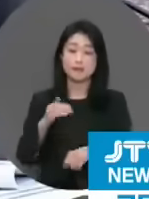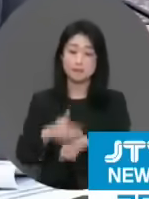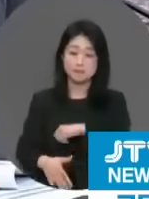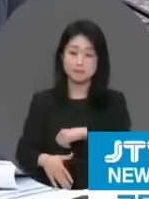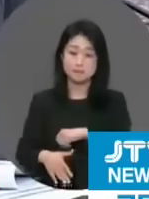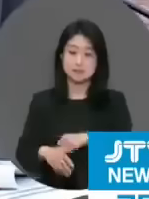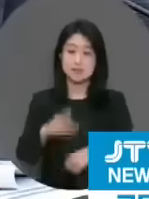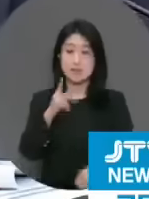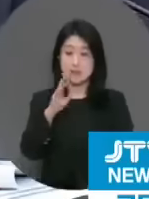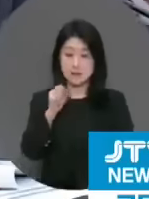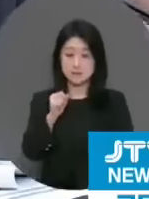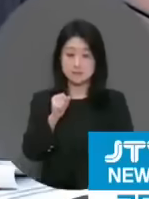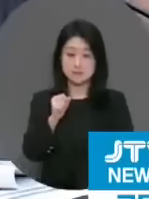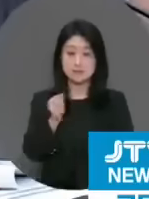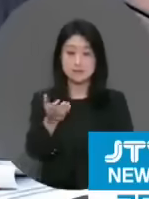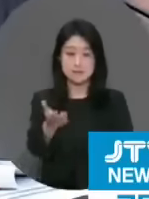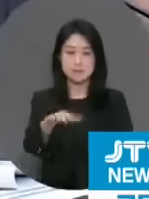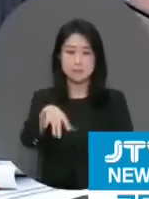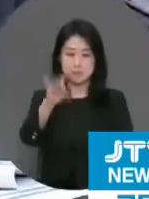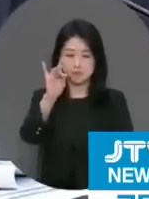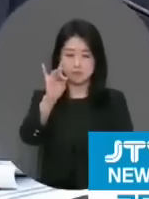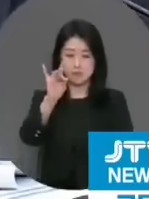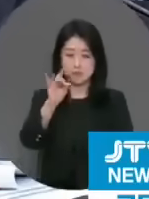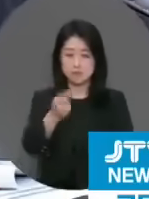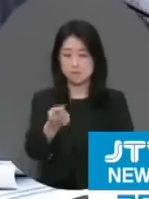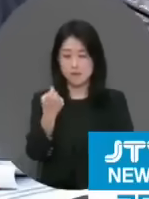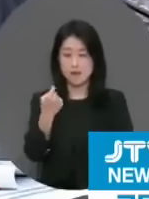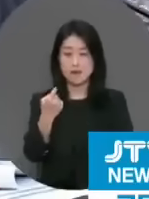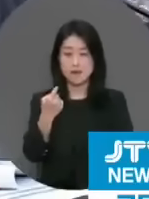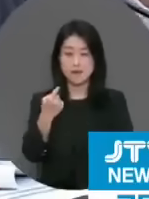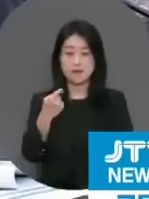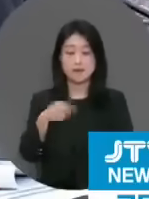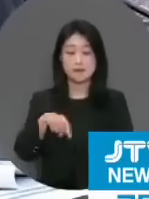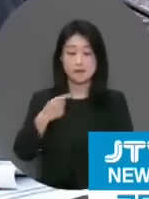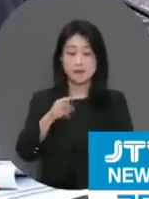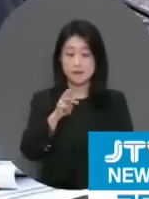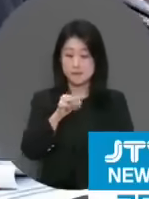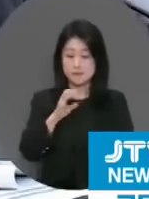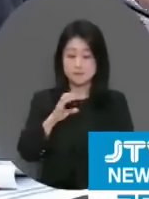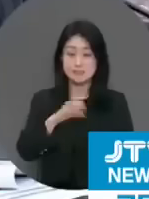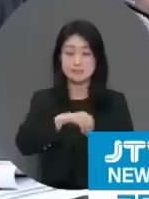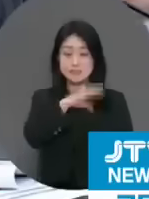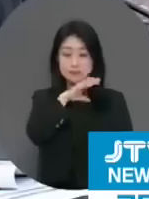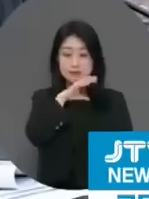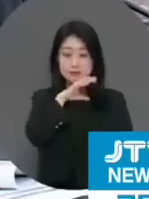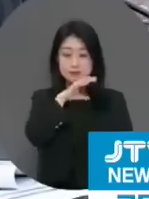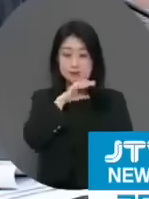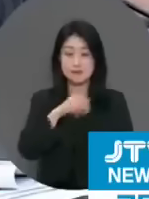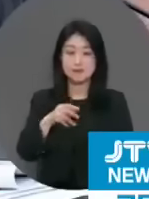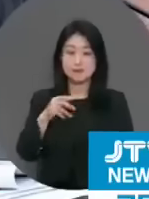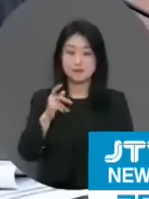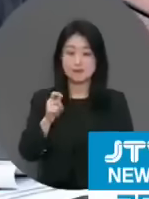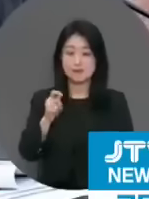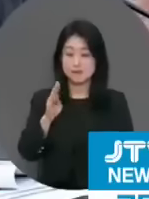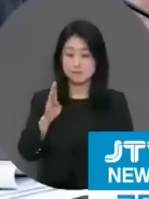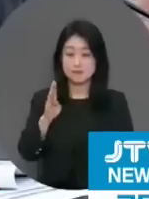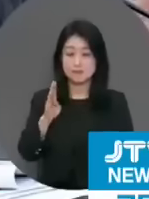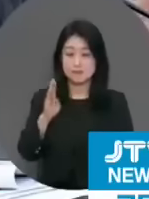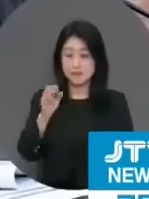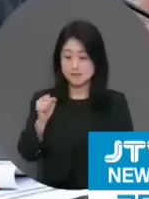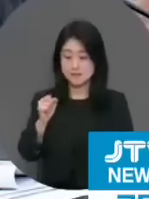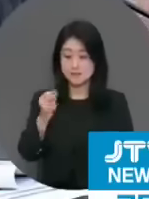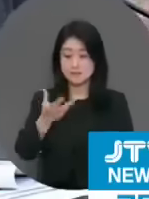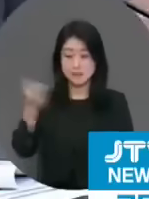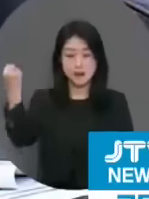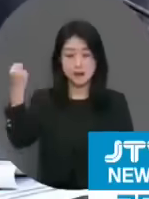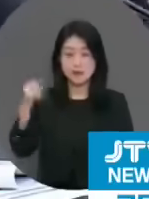그것이 KBS가 된 거예요. 제일 먼저. 그리고 장악하려고 했던 MBC가 저항한 거고, 지금 TBS, YTN이 순서대로 가고